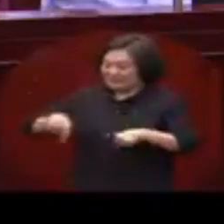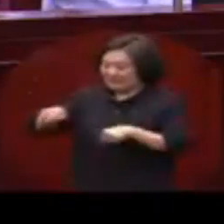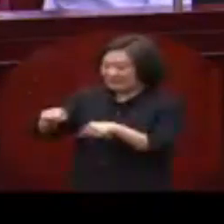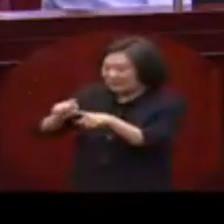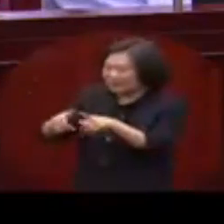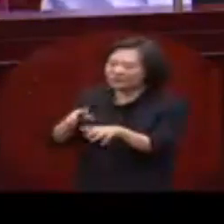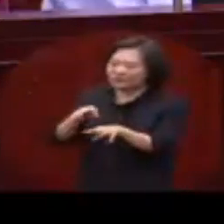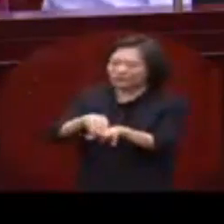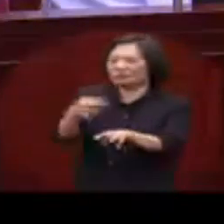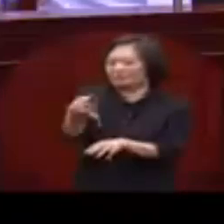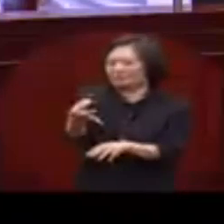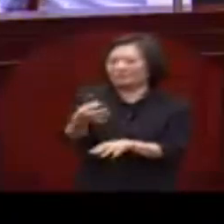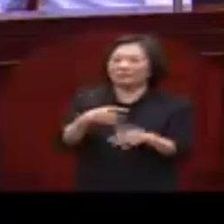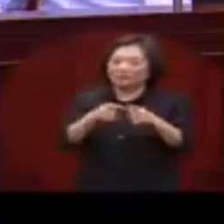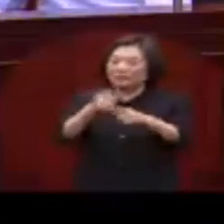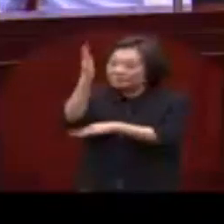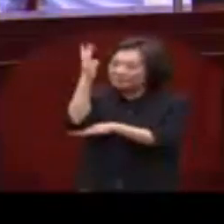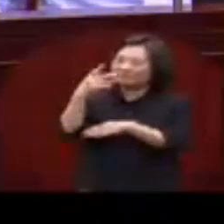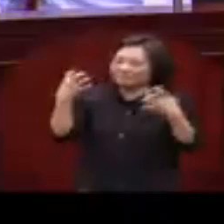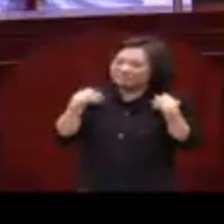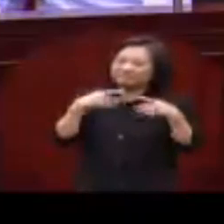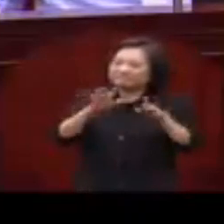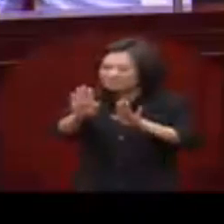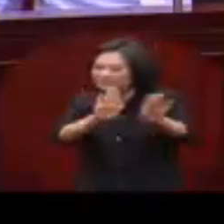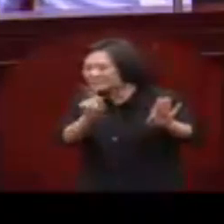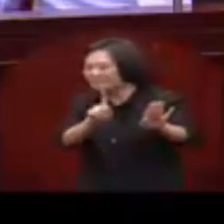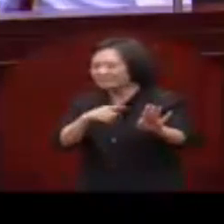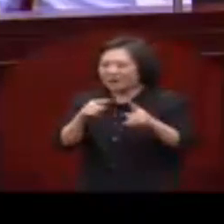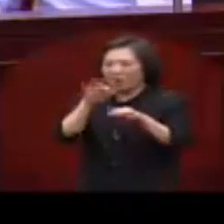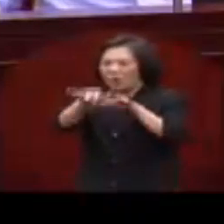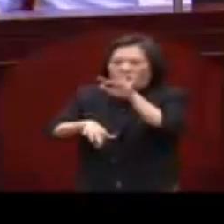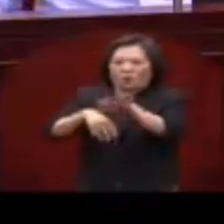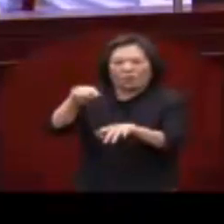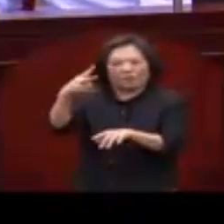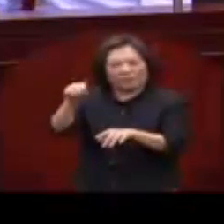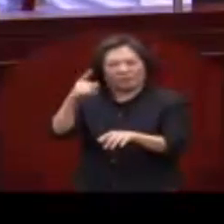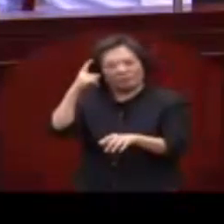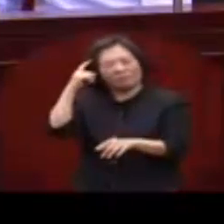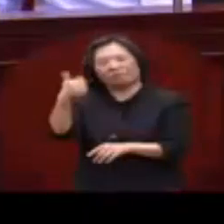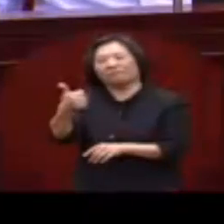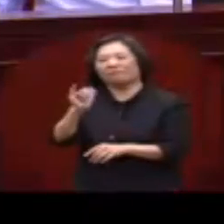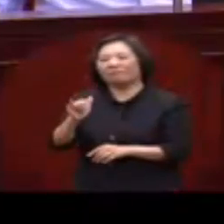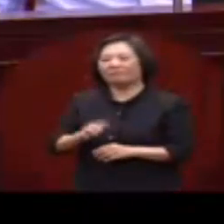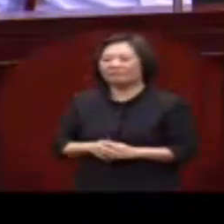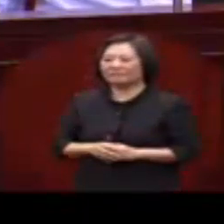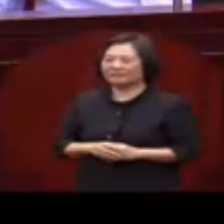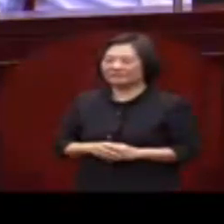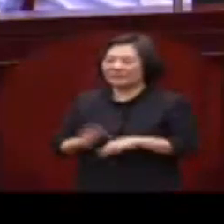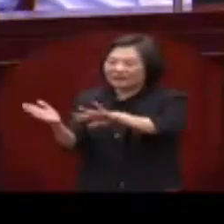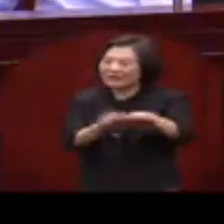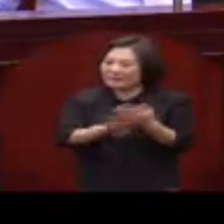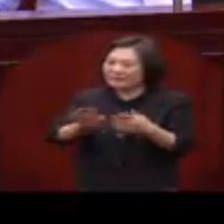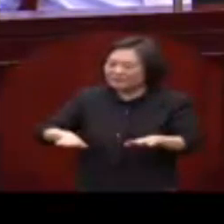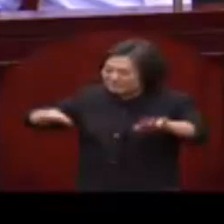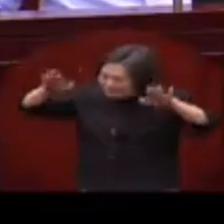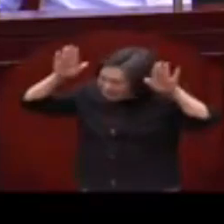忙交通维护啦，弄一弄，所以会让这个吸引了200万人来，相当成功。开斋节我们会继续办，白昼